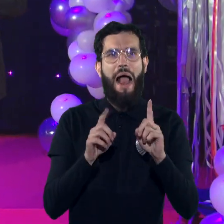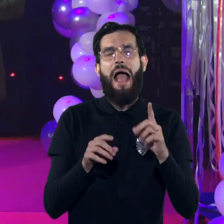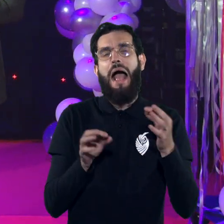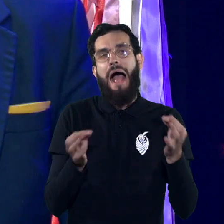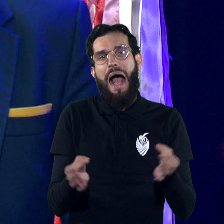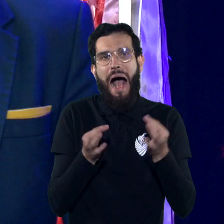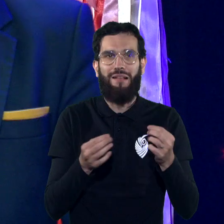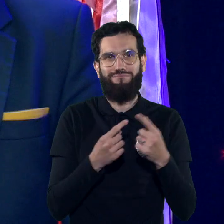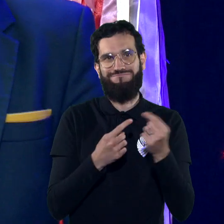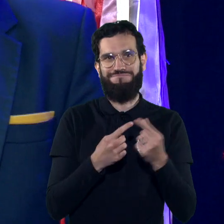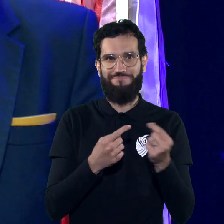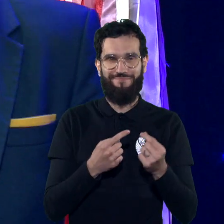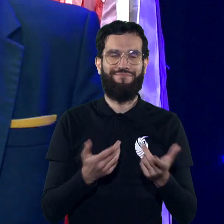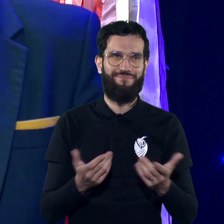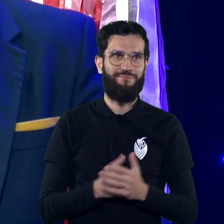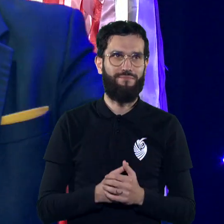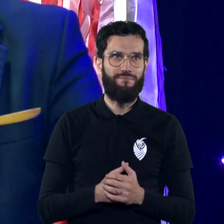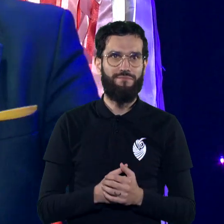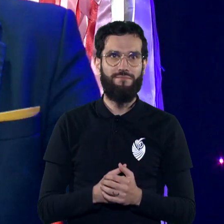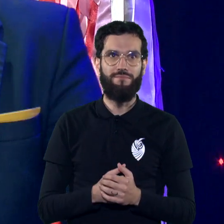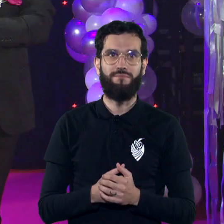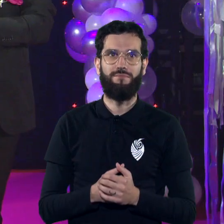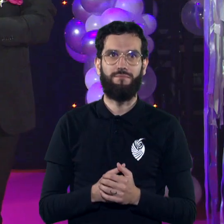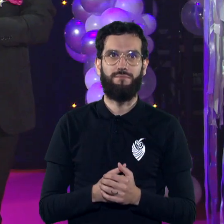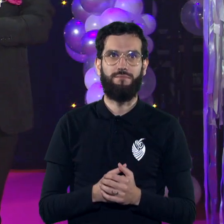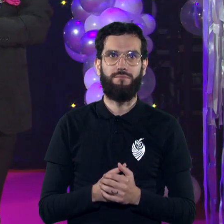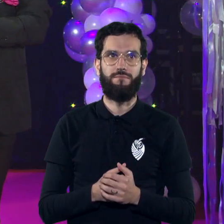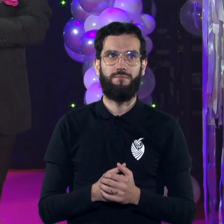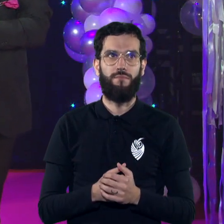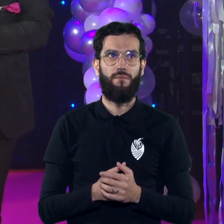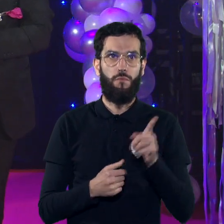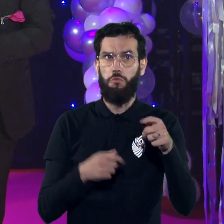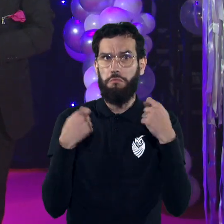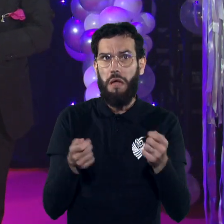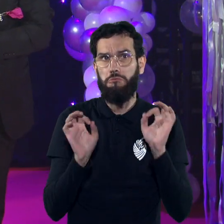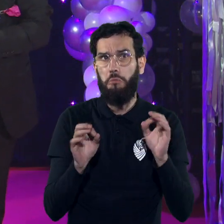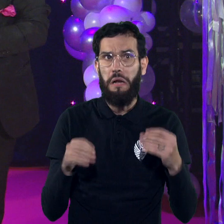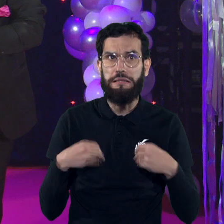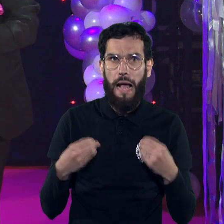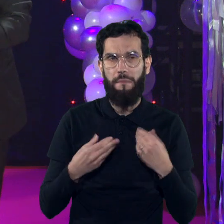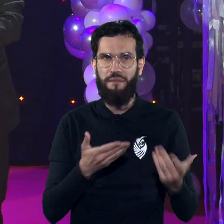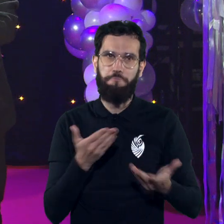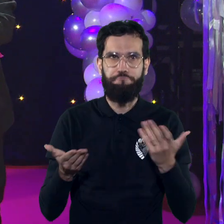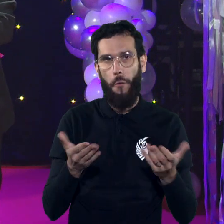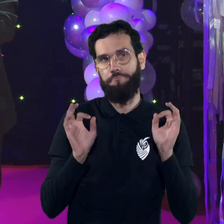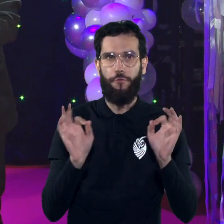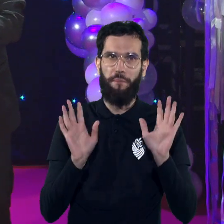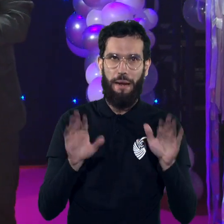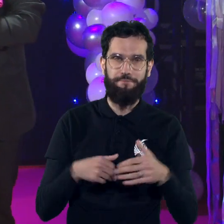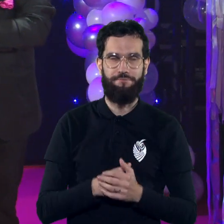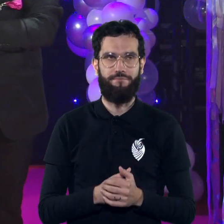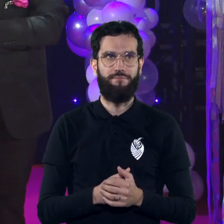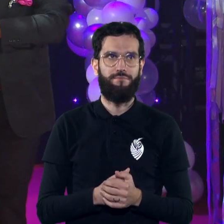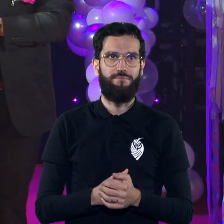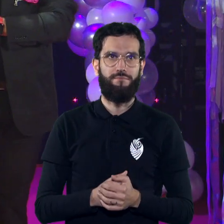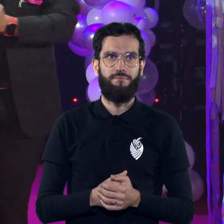srandu to stojí. Určite, decka z toho budú mať veľkú srandu a myslím, že aj s týmto sa dá celkom dobrá zábava. No, dobre, dá sa do toho aspoň